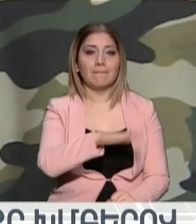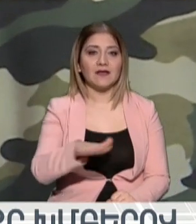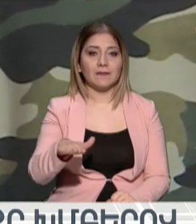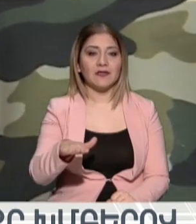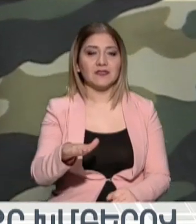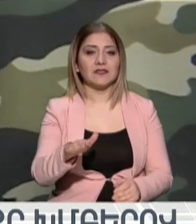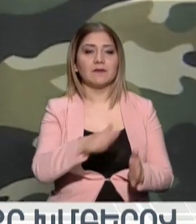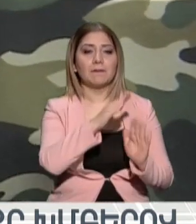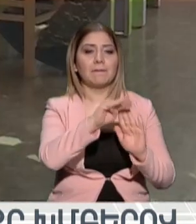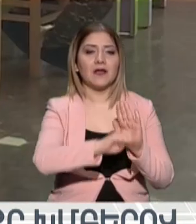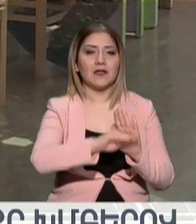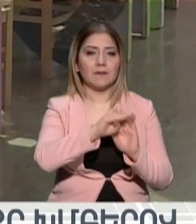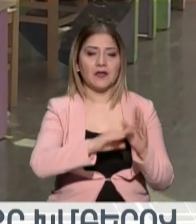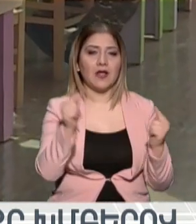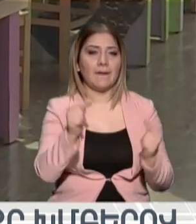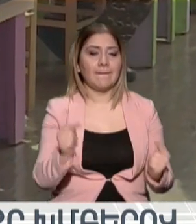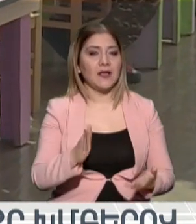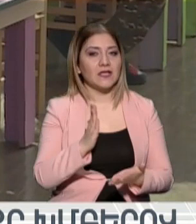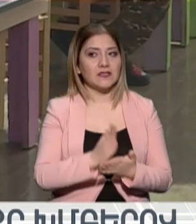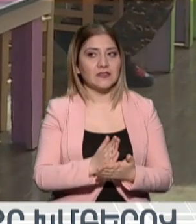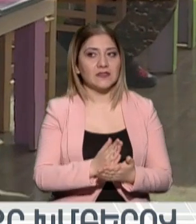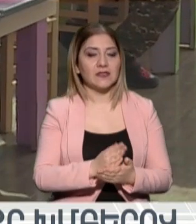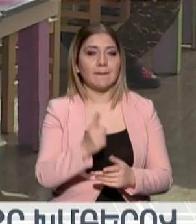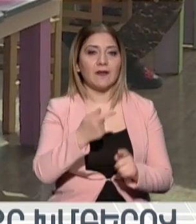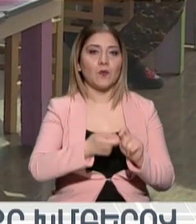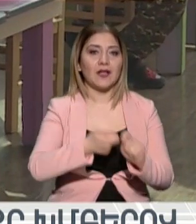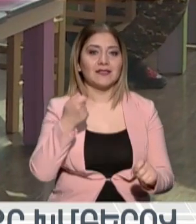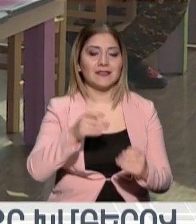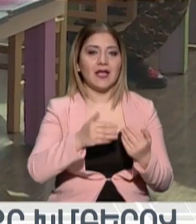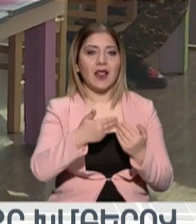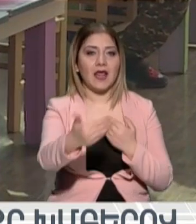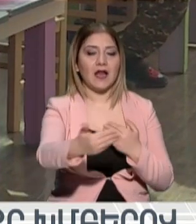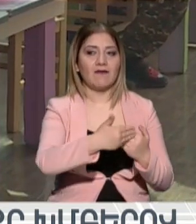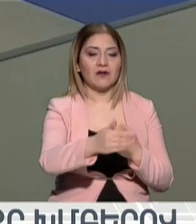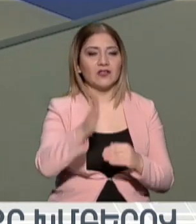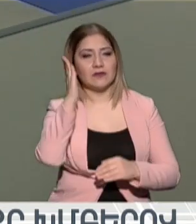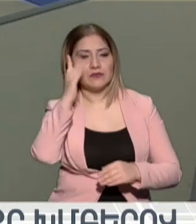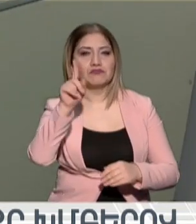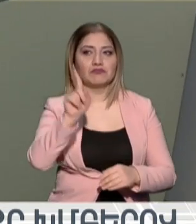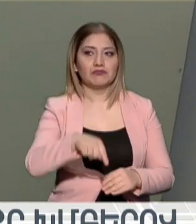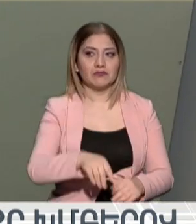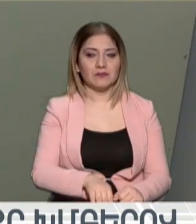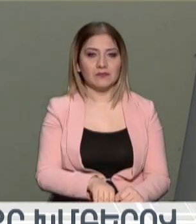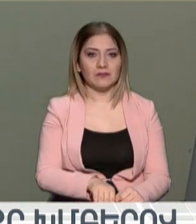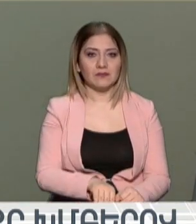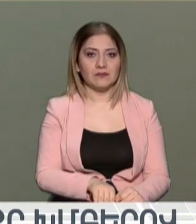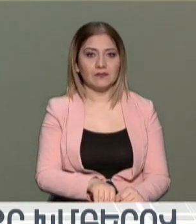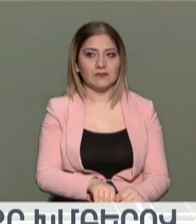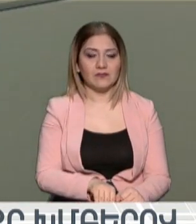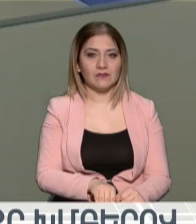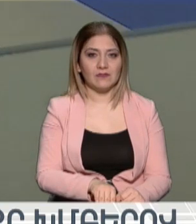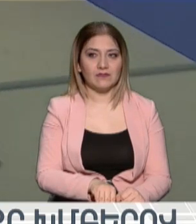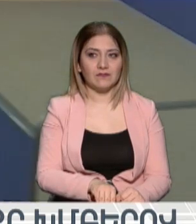Մանկապարտեզներում սանիտարական բոլոր նորմերը պահպանված են, մետր ու կես հեռավորությունը նույնպես, անգամ ննջարաններում։ Այս բաց տարածքները, որտեղ